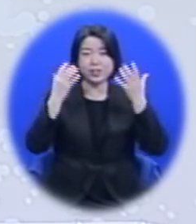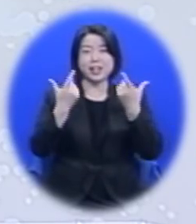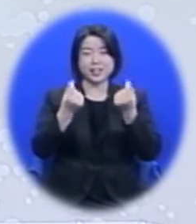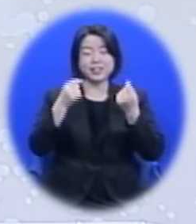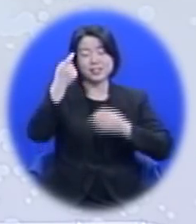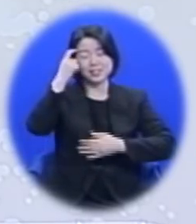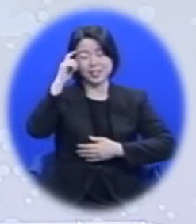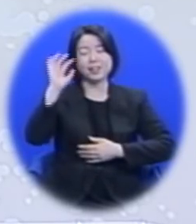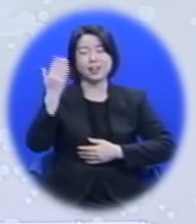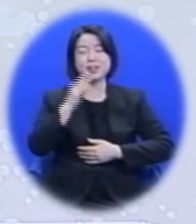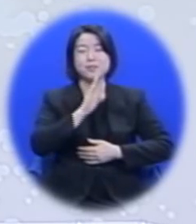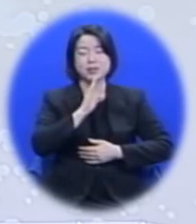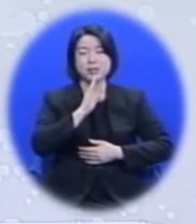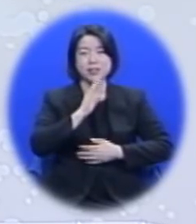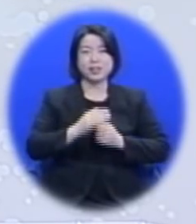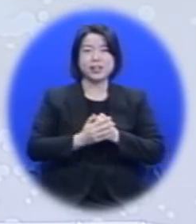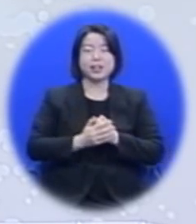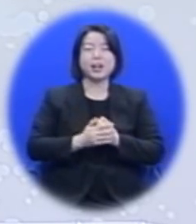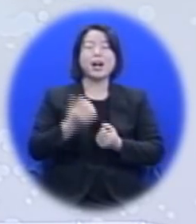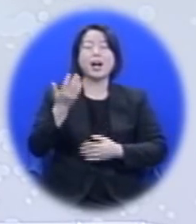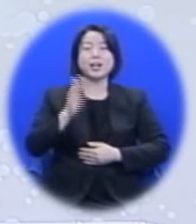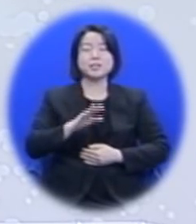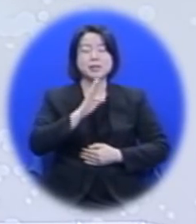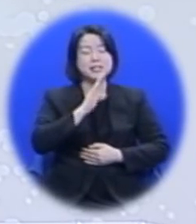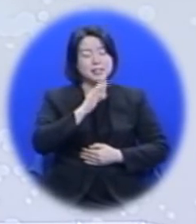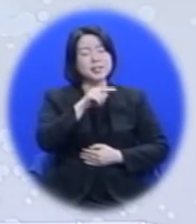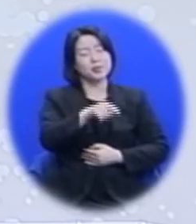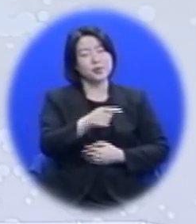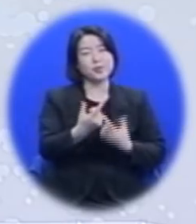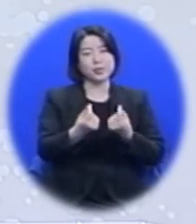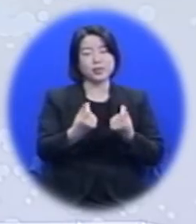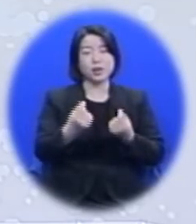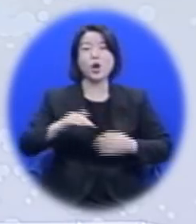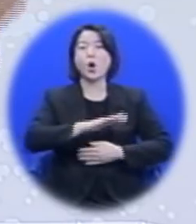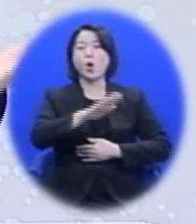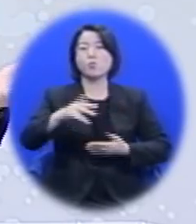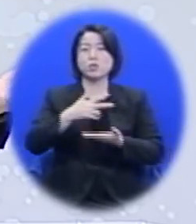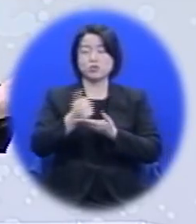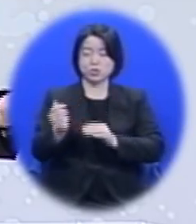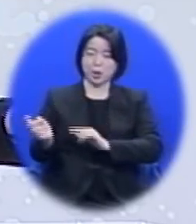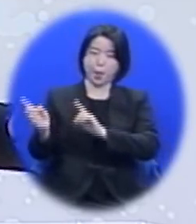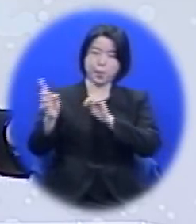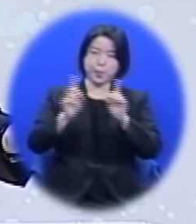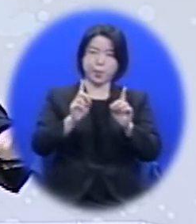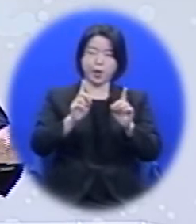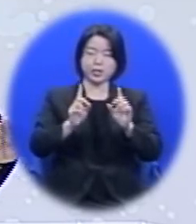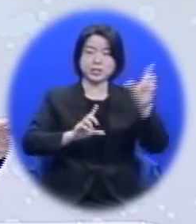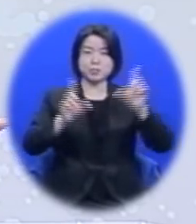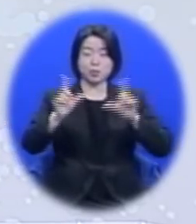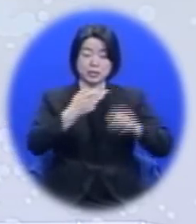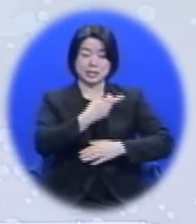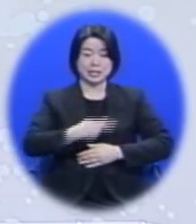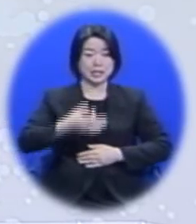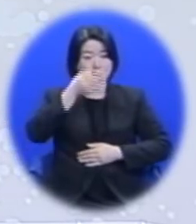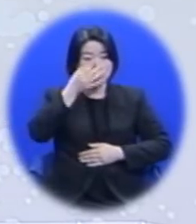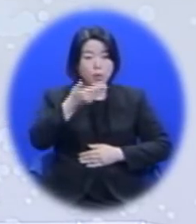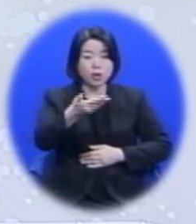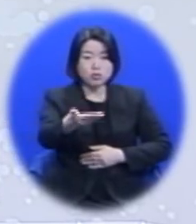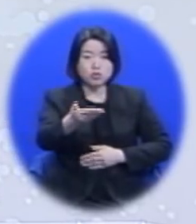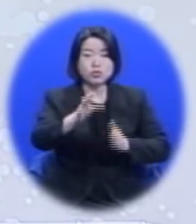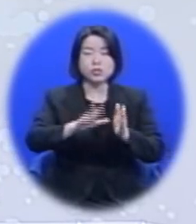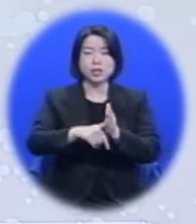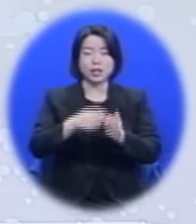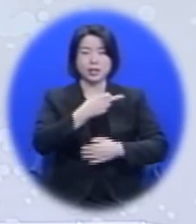발상이구나. 그러면서도 실제로 그랬겠지. 우리 주님이 부활하신 모습을 제자들에게 보이실 때 제자들은